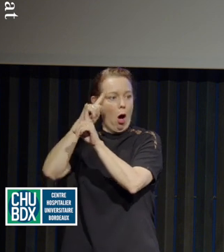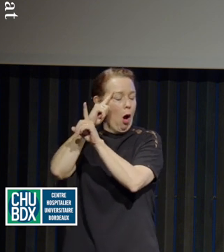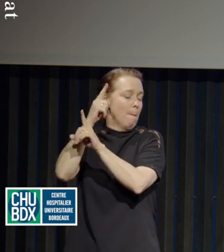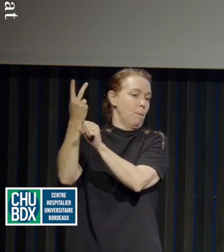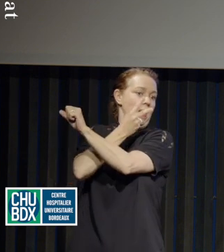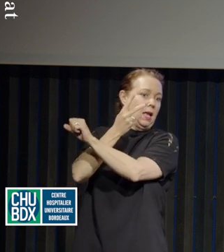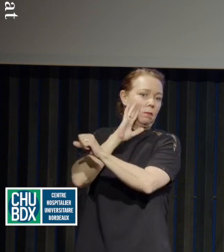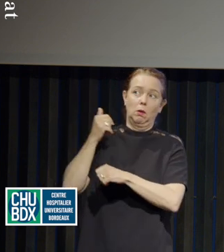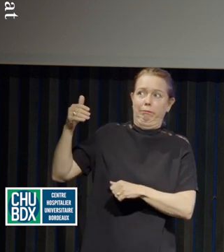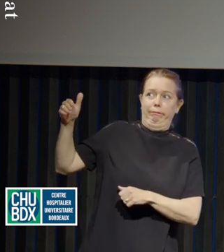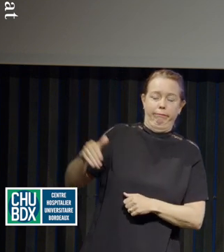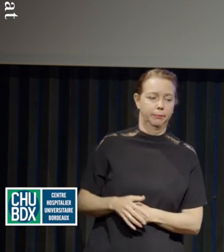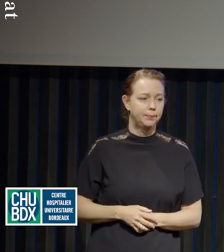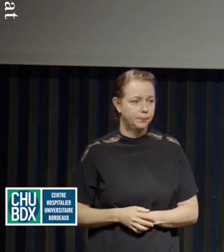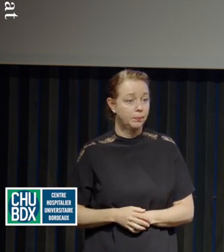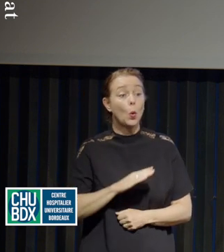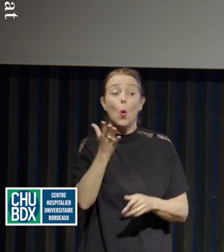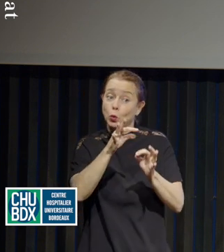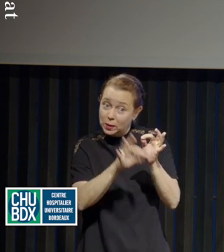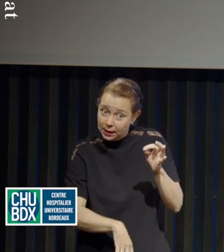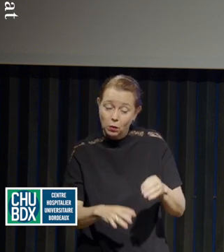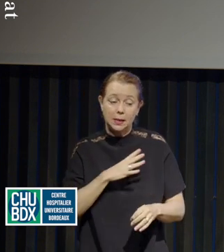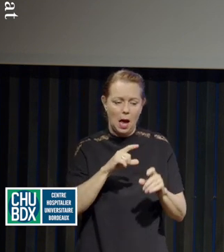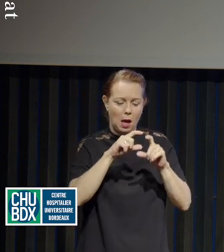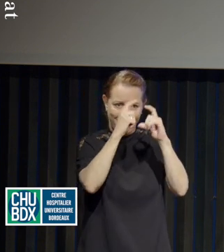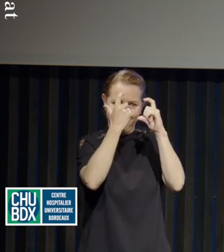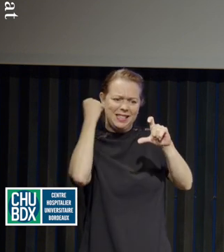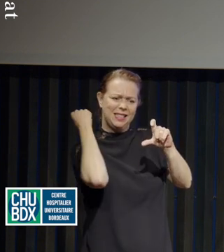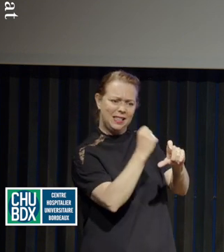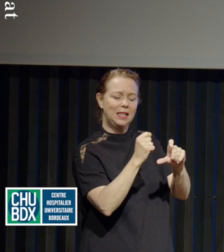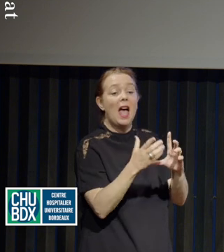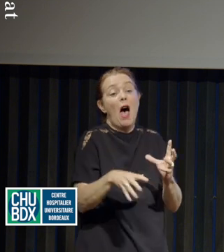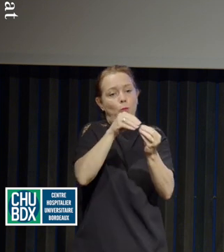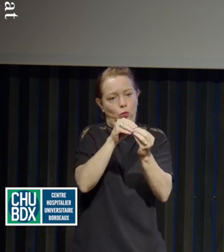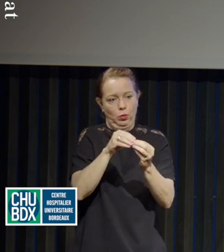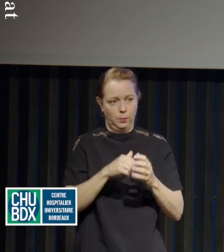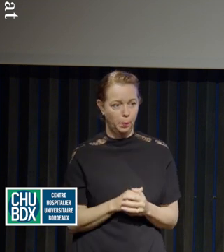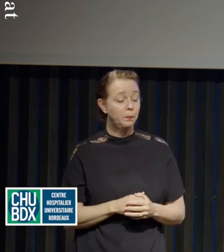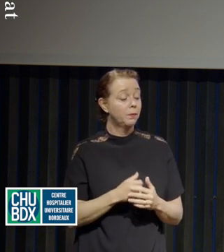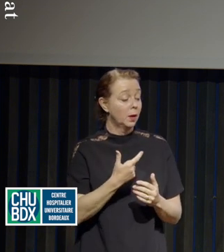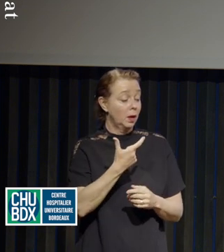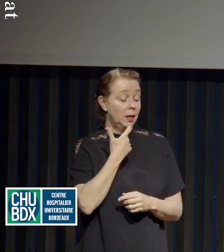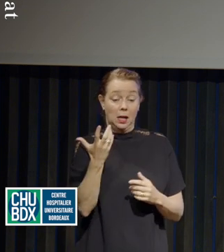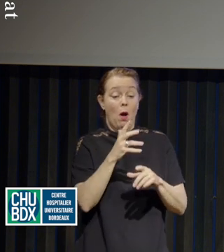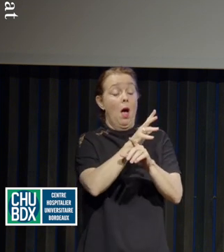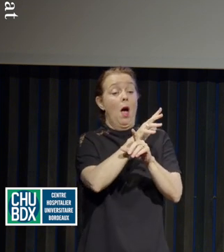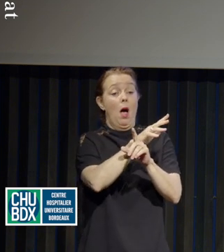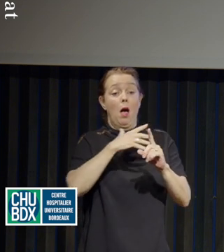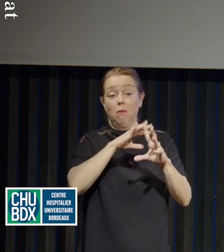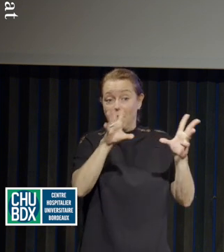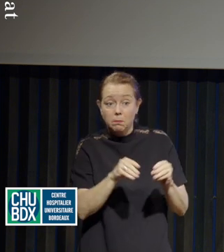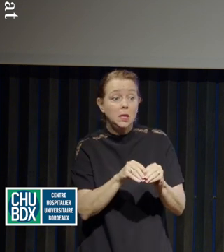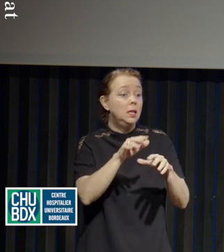il y a une autre conséquence qui s'appelle la stigmatisation associative et qui, elle, va concerner leur entourage, qui va